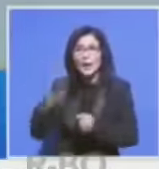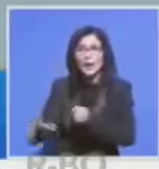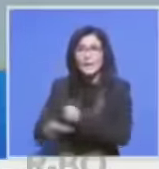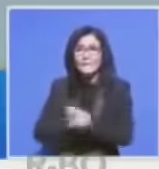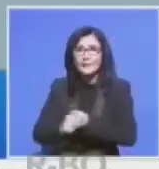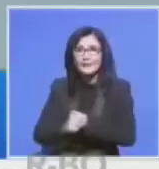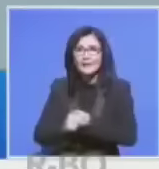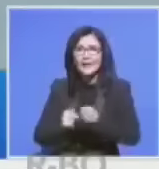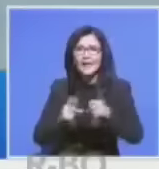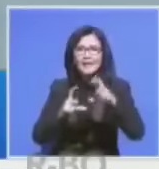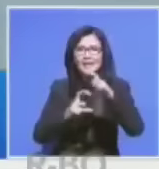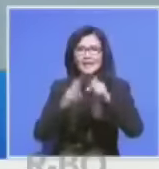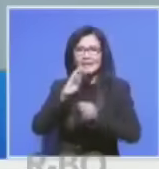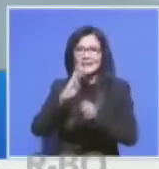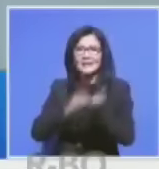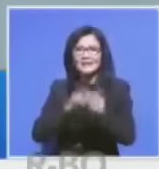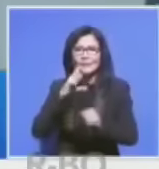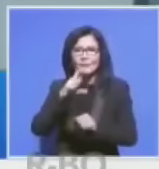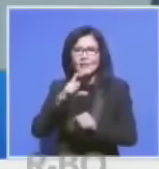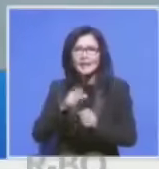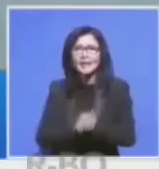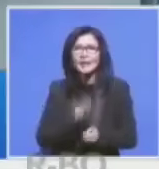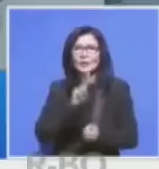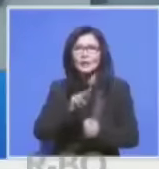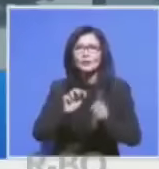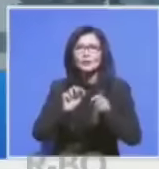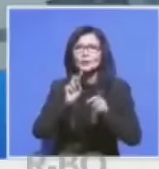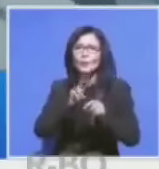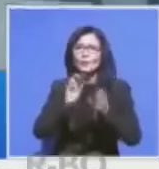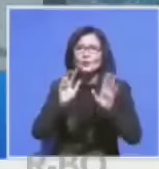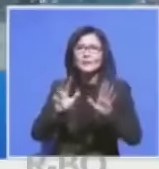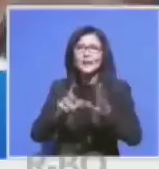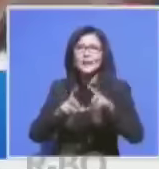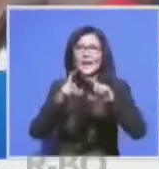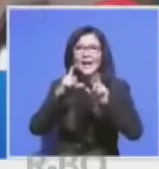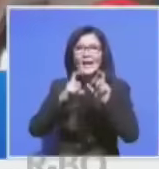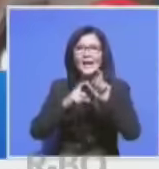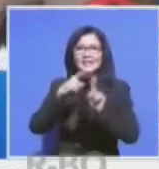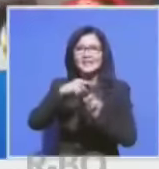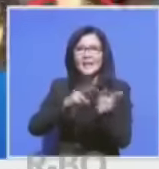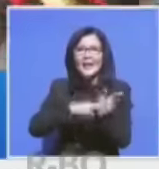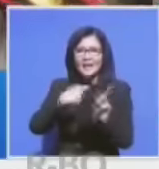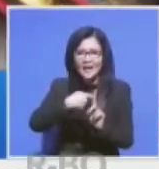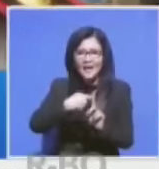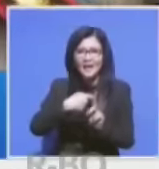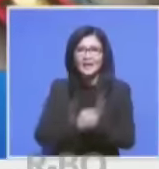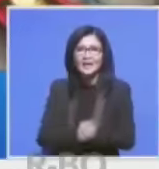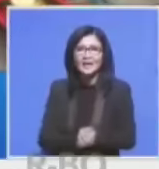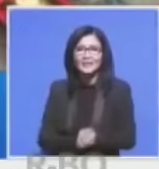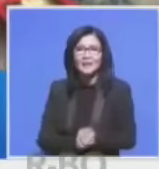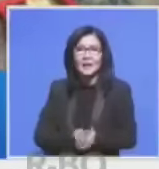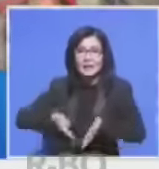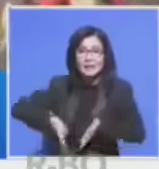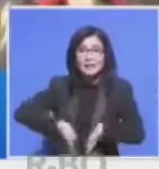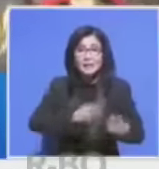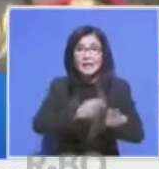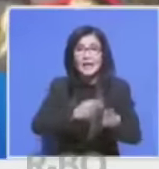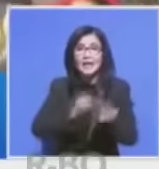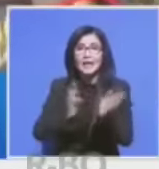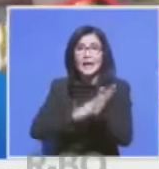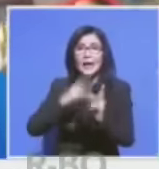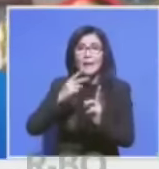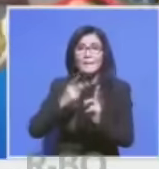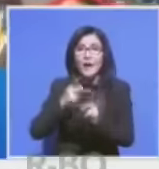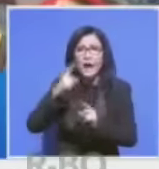583 SIM C dan 229 STNK. Di Polsek Tamrin, boleh. Juga